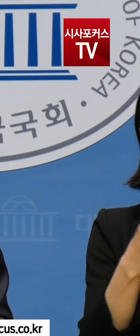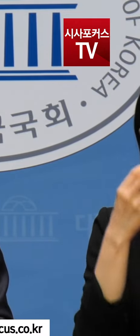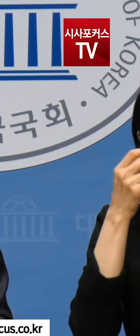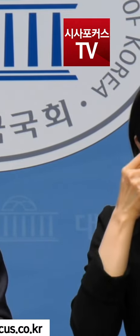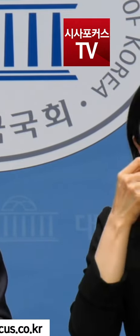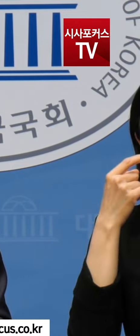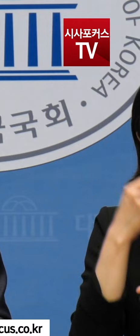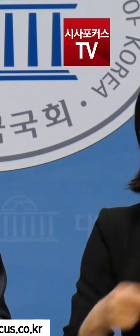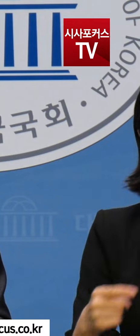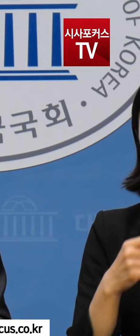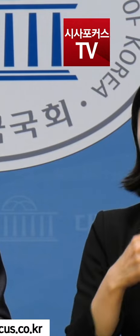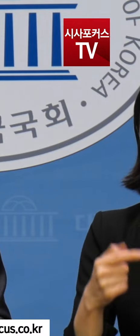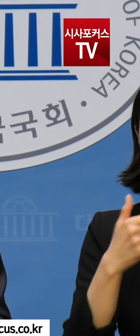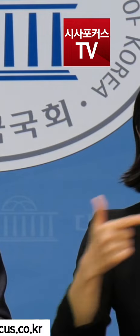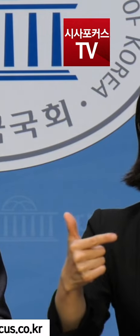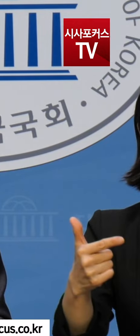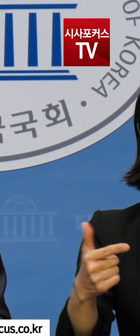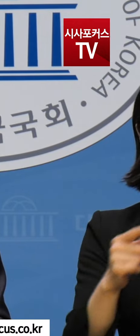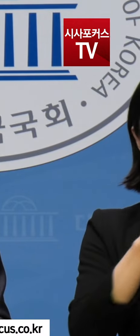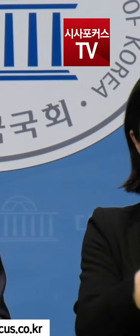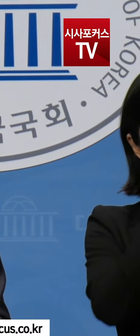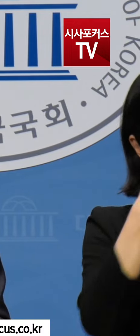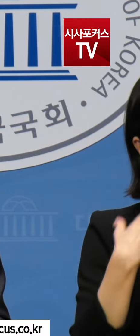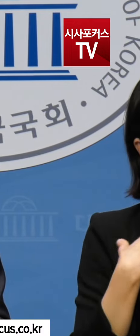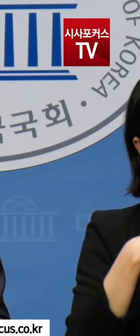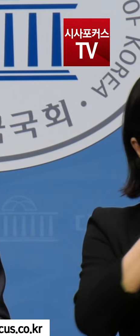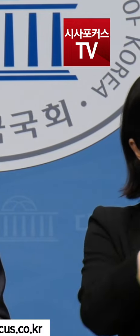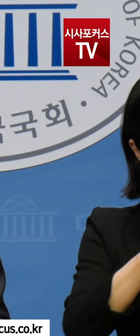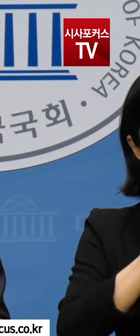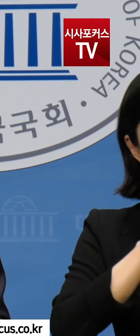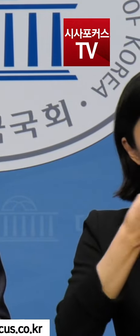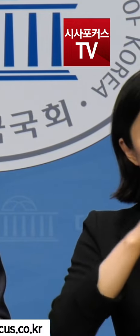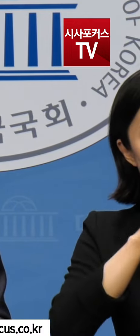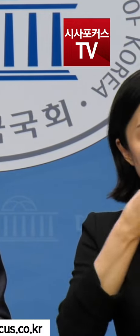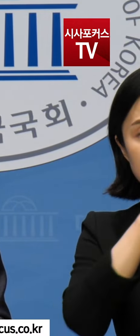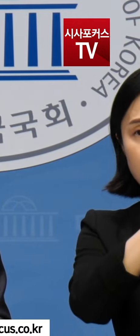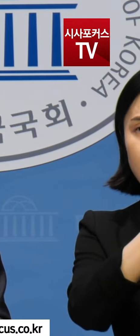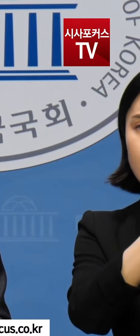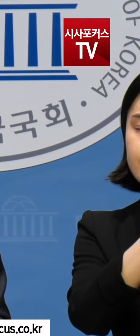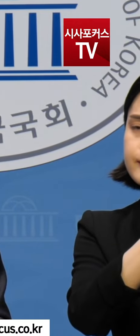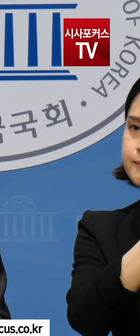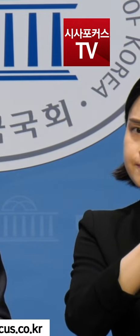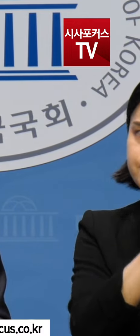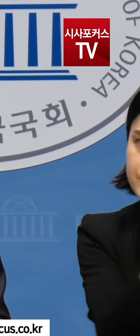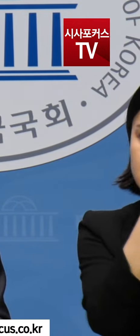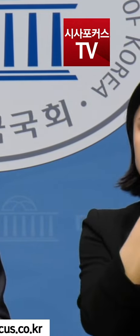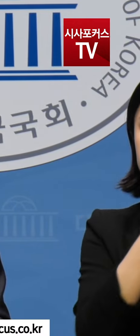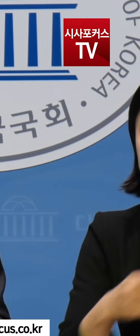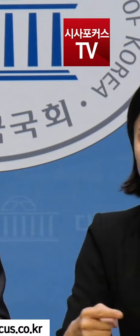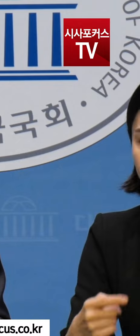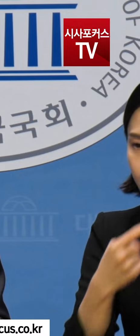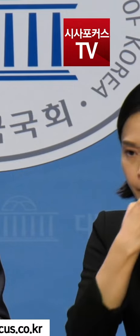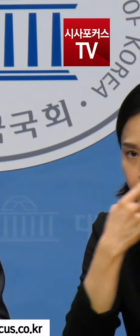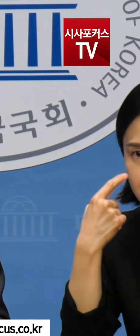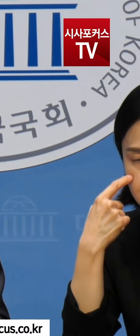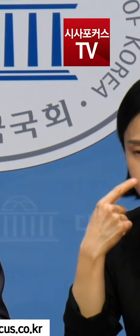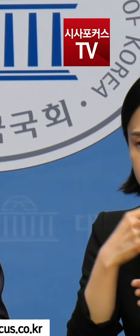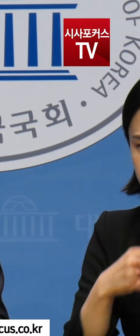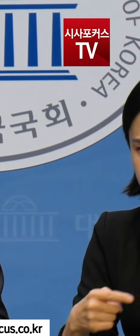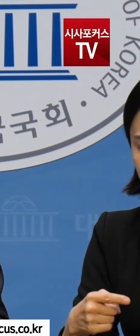위원들은 윤석열 정부의 변덕스러운 정책 변경으로 인한 피해를 확인하고 이분들의 피해 회복을 위한